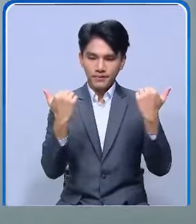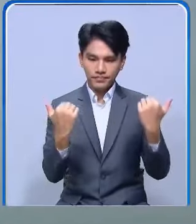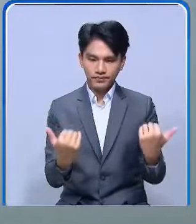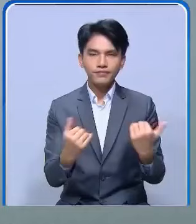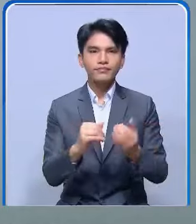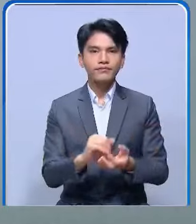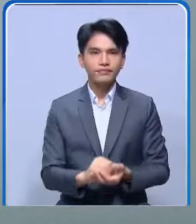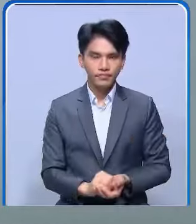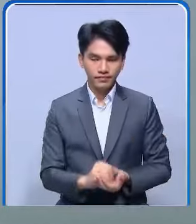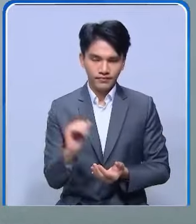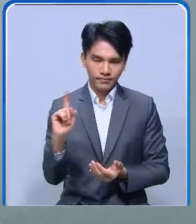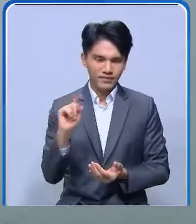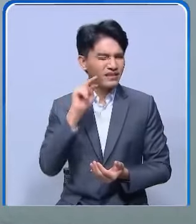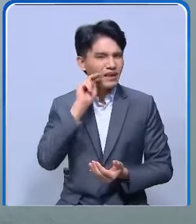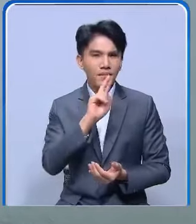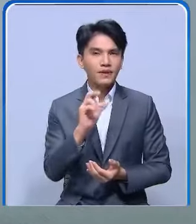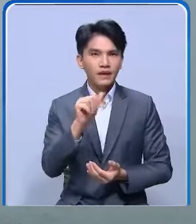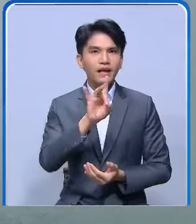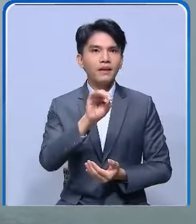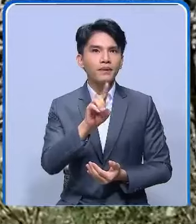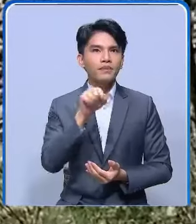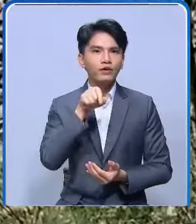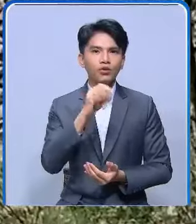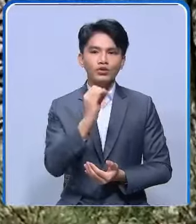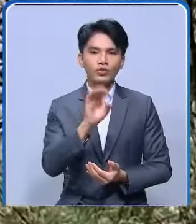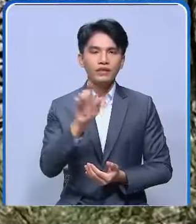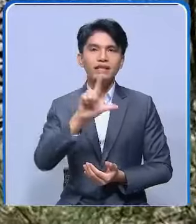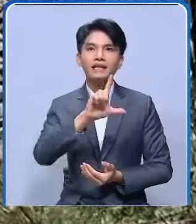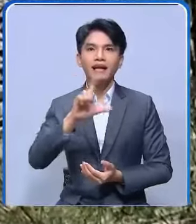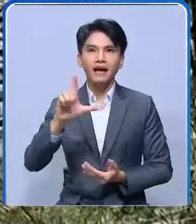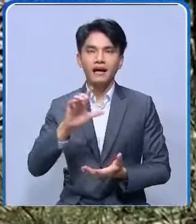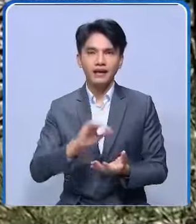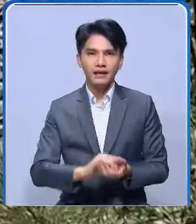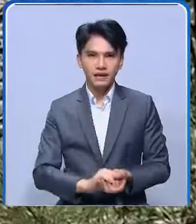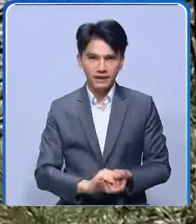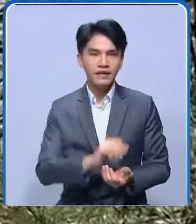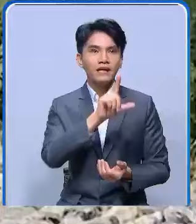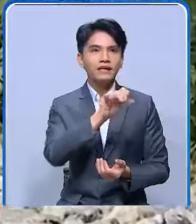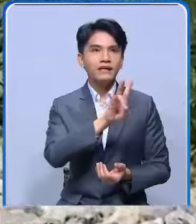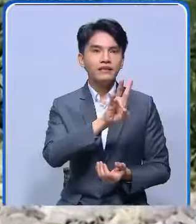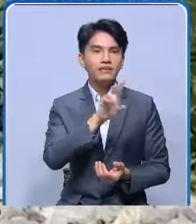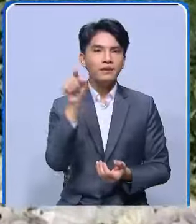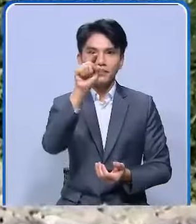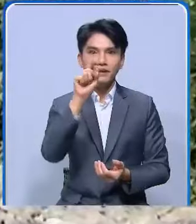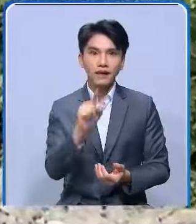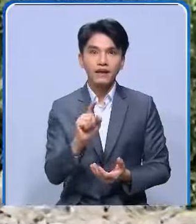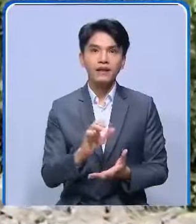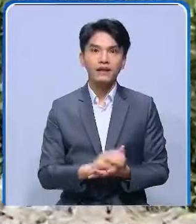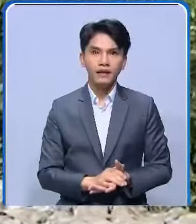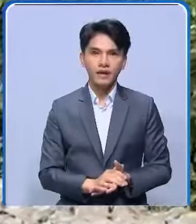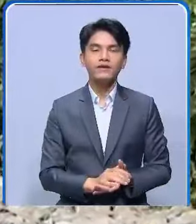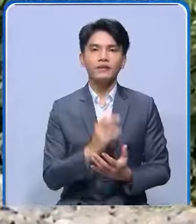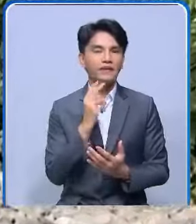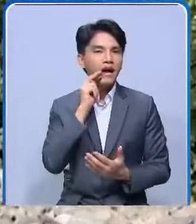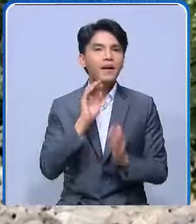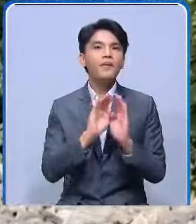ป็นน้ำใช้การได้เพียง 81.04 ล้านลูกบาศก์เมตรคิดเป็น 27 กว่าเปอร์เซ็นต์เท่านั้นเองค่ะเดี๋ยวต้องสงวนน้ำไว้